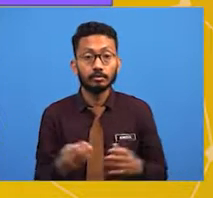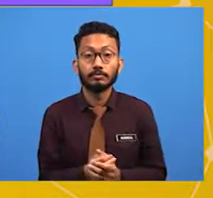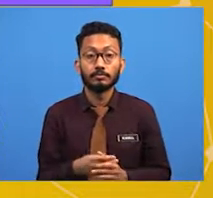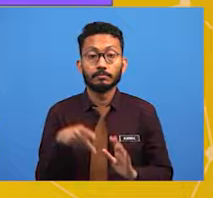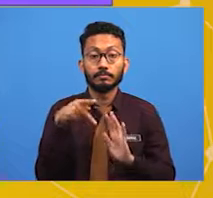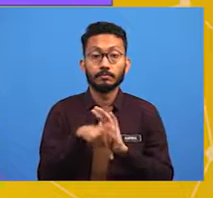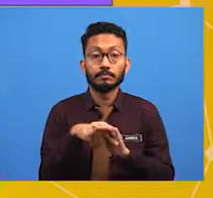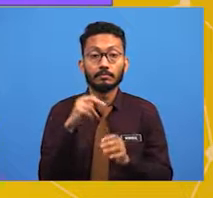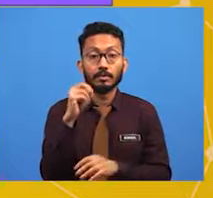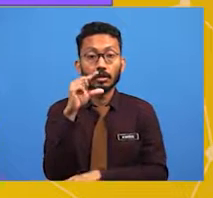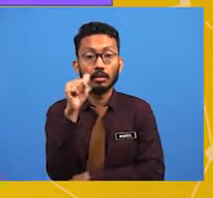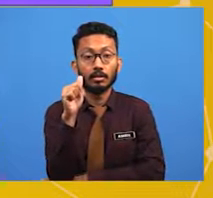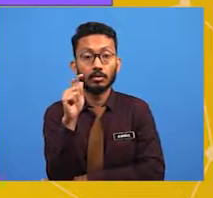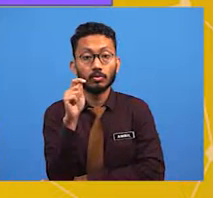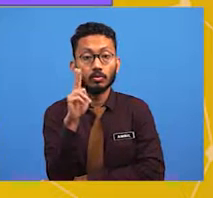Python.